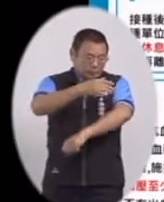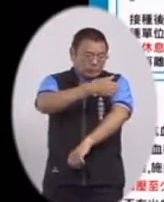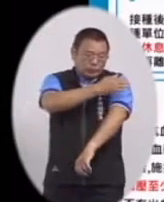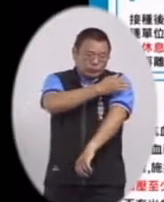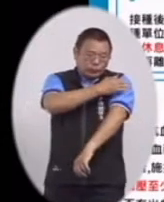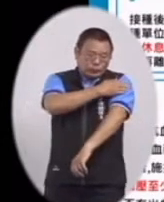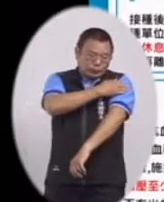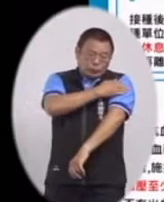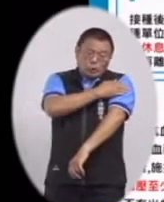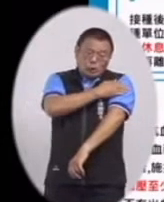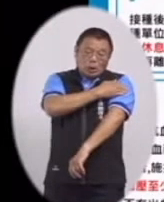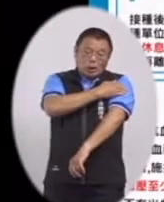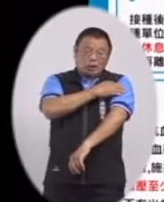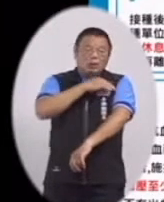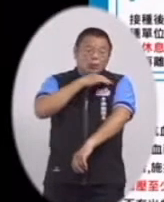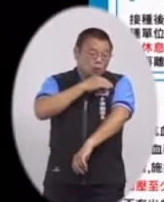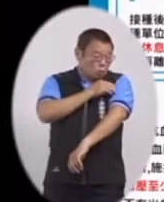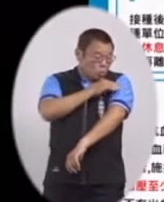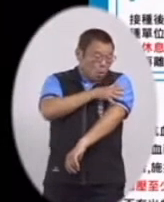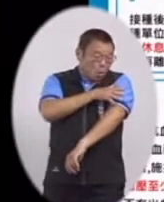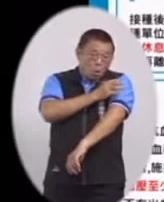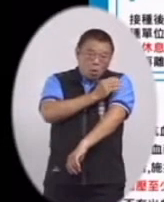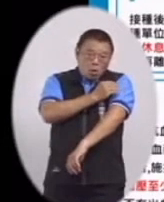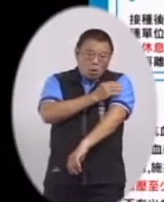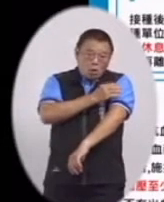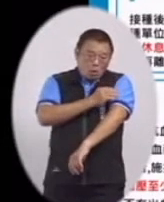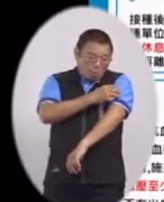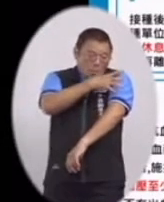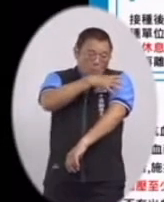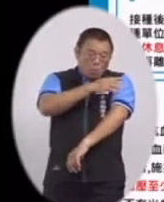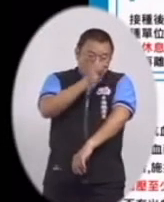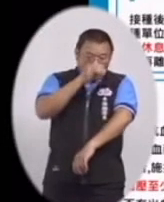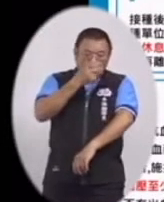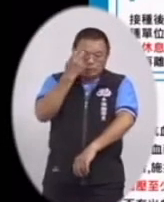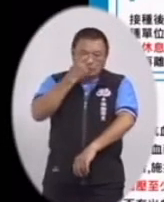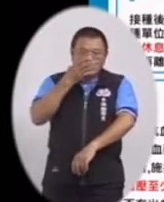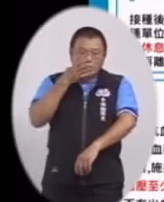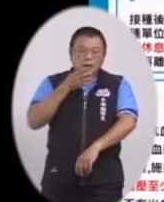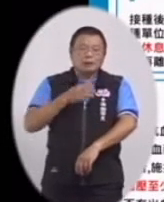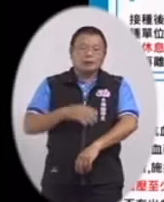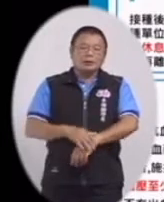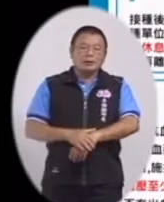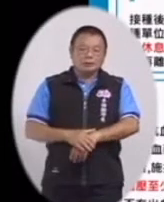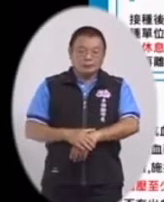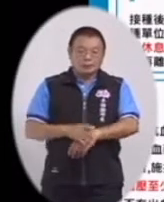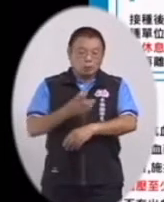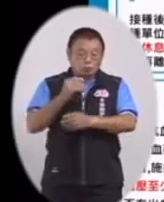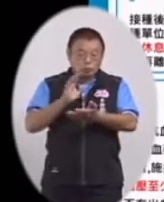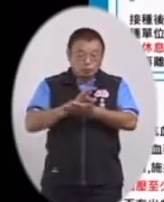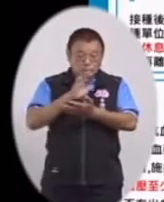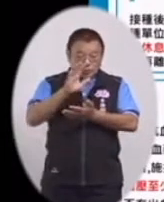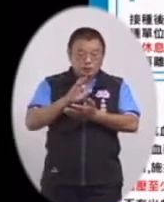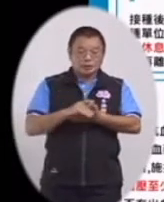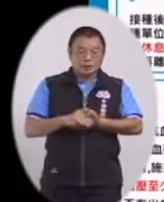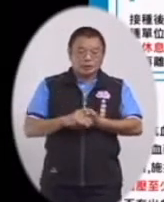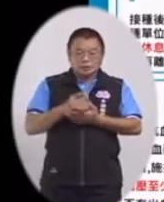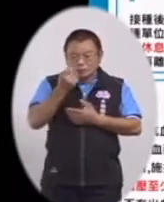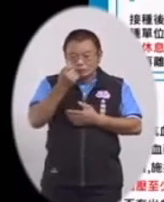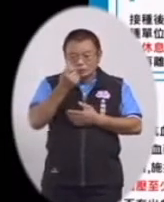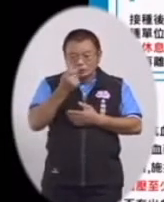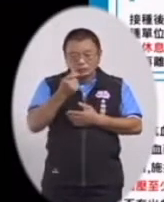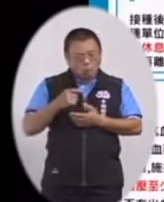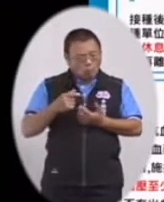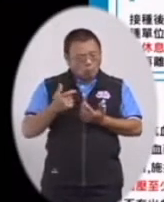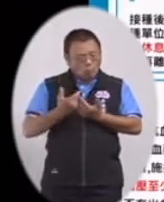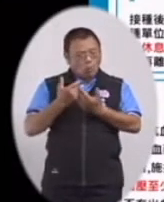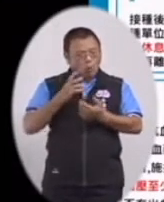分钟，并且观察它有没有出血或者血肿的一个情形了哈。那接种之后可能会有一些些的一个